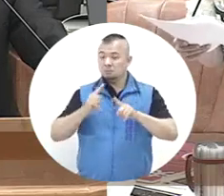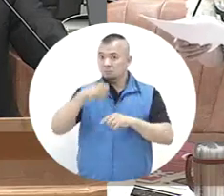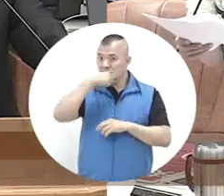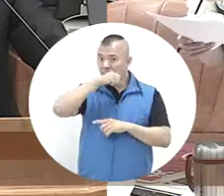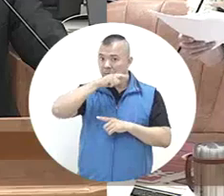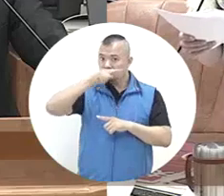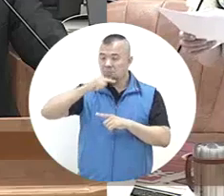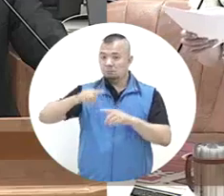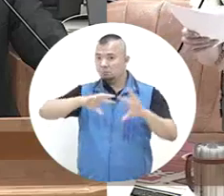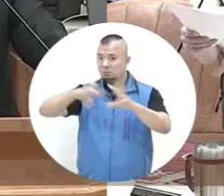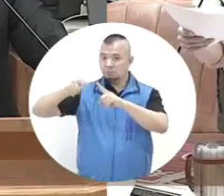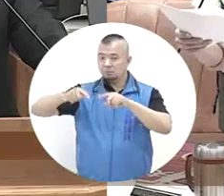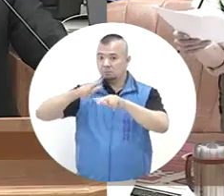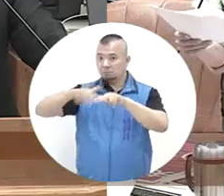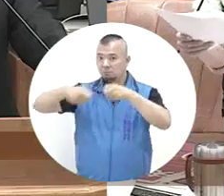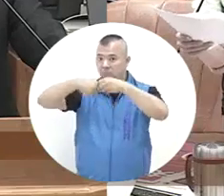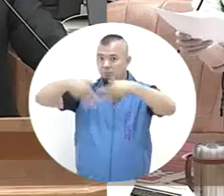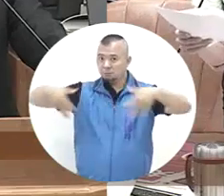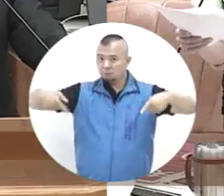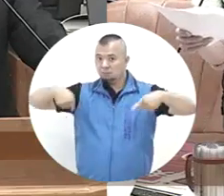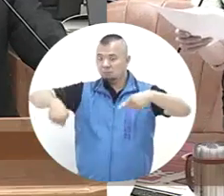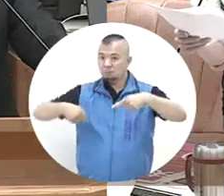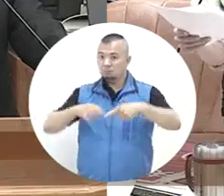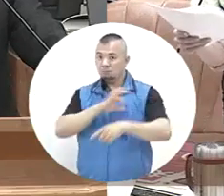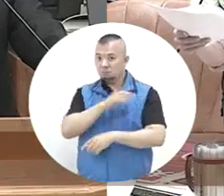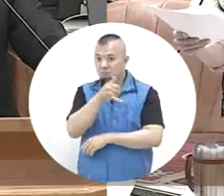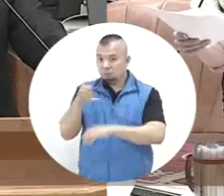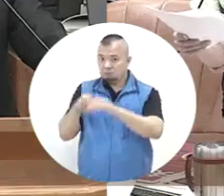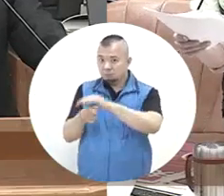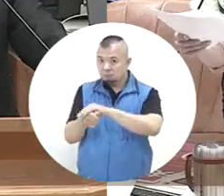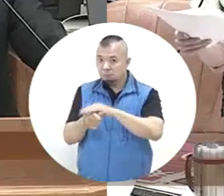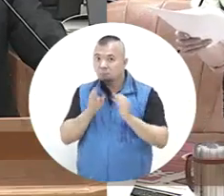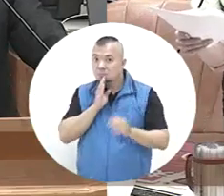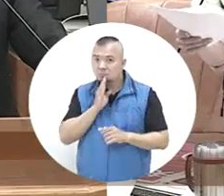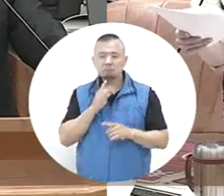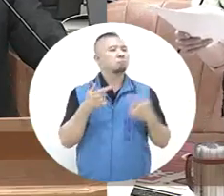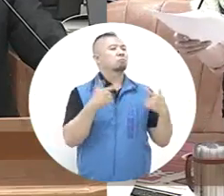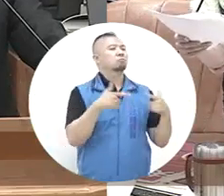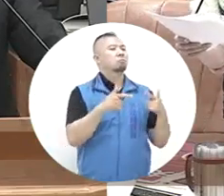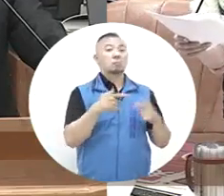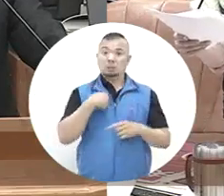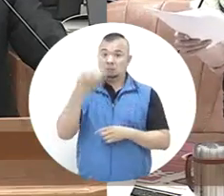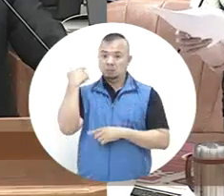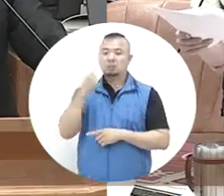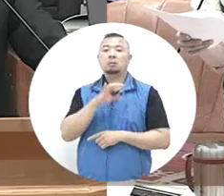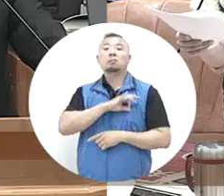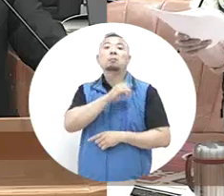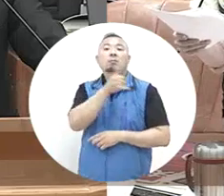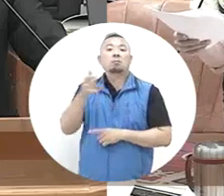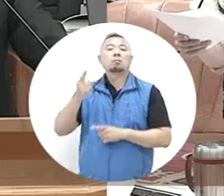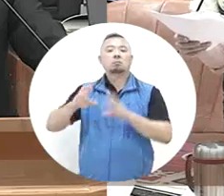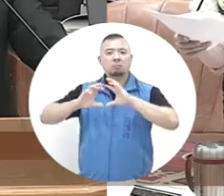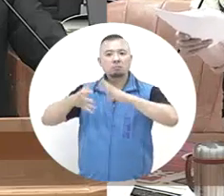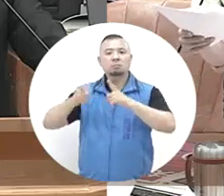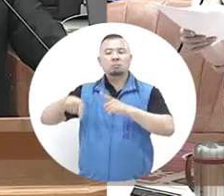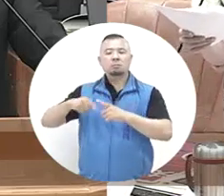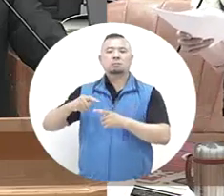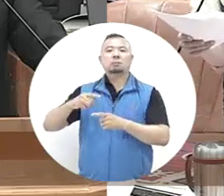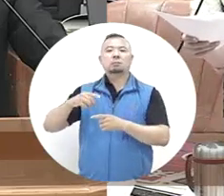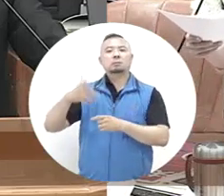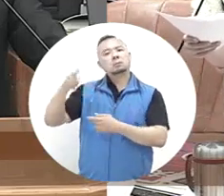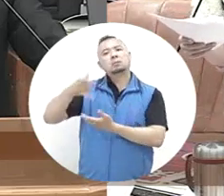吗？ 有吧？现在不是。 不是。 有。 对，我们之前也是会员国，被迫退出。市长，您知道原